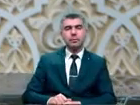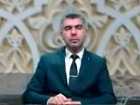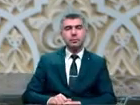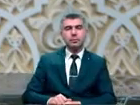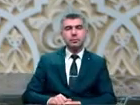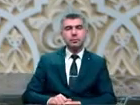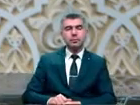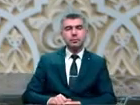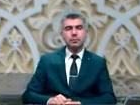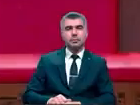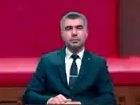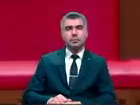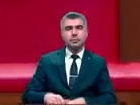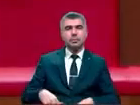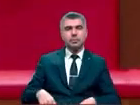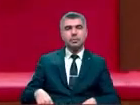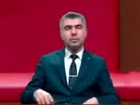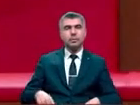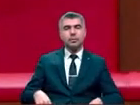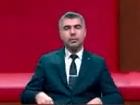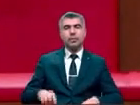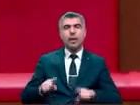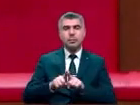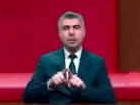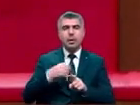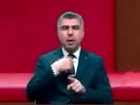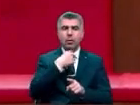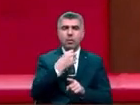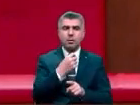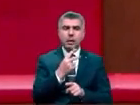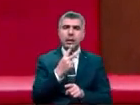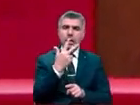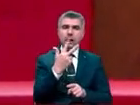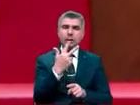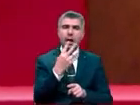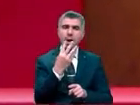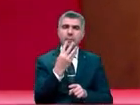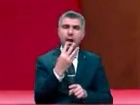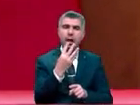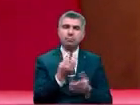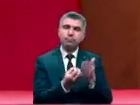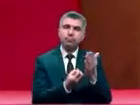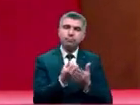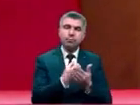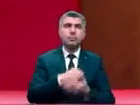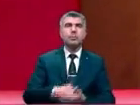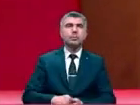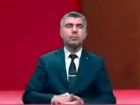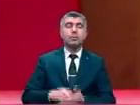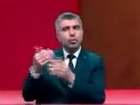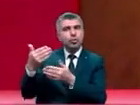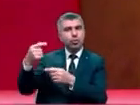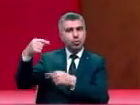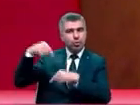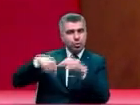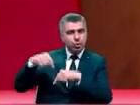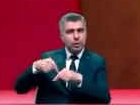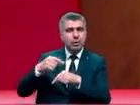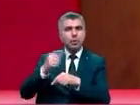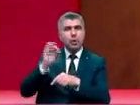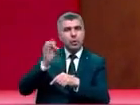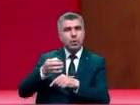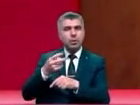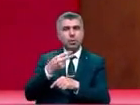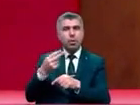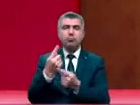المستشار. يمكن نذكر بواحد ثلاثه ولا اربعه النقاط باش نوضعوا السياده يدخل على بلادها وشكون اللي ما يدخلش،